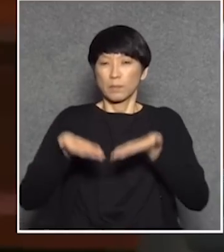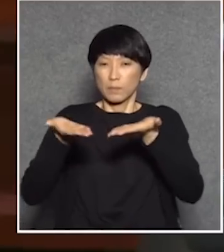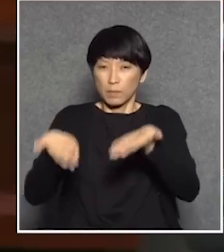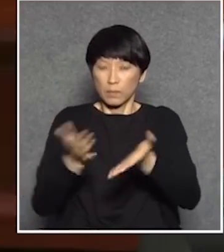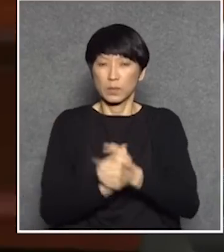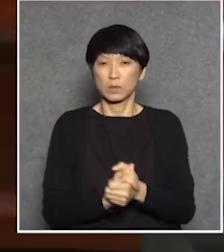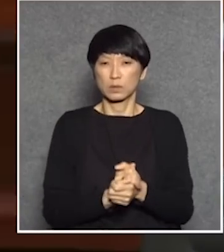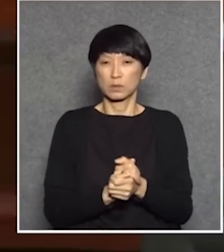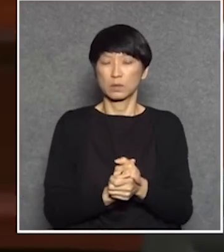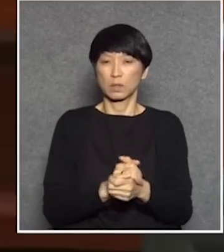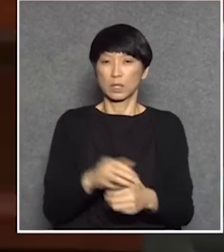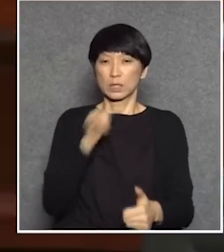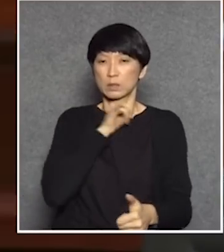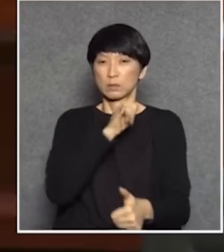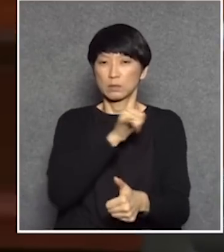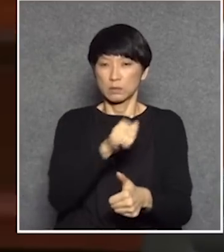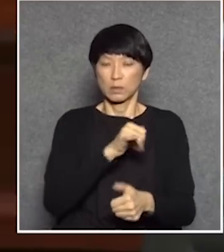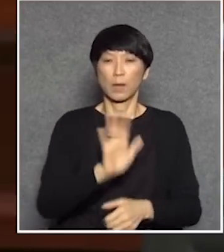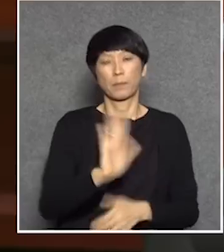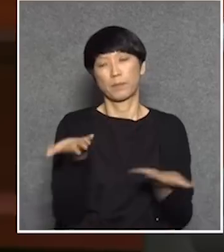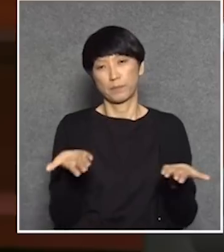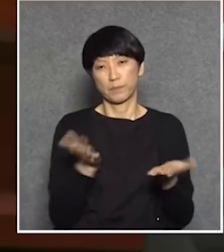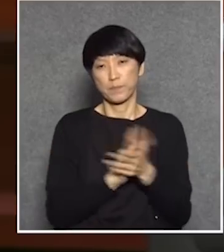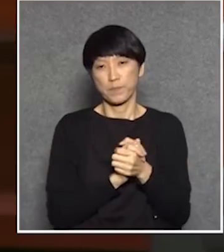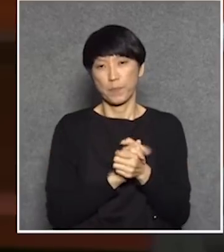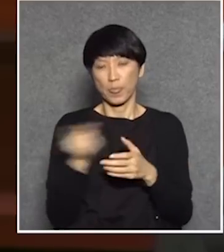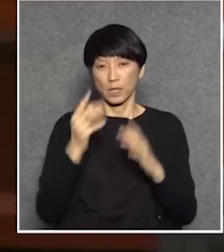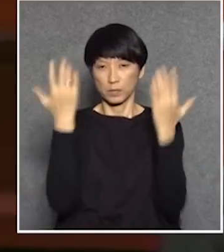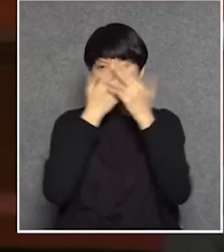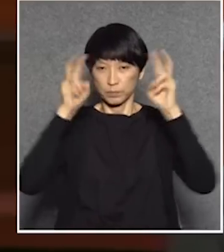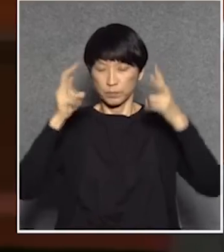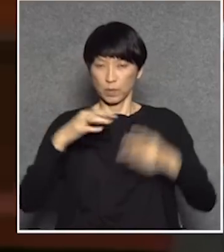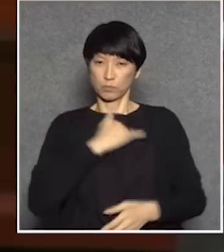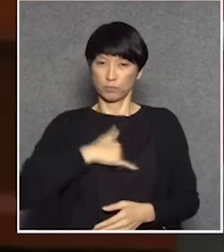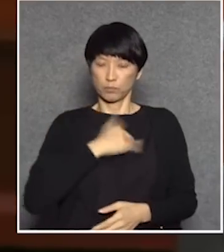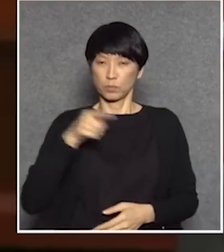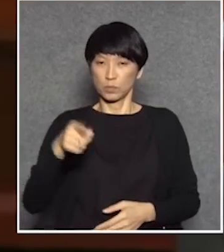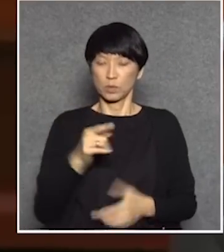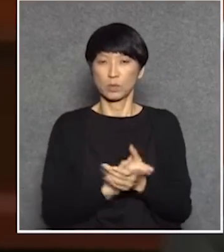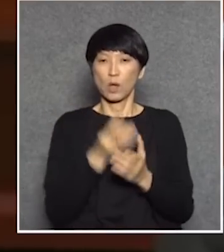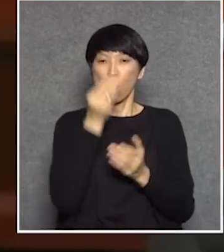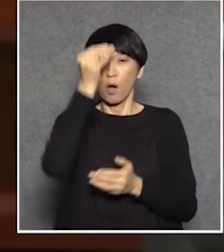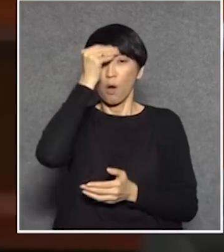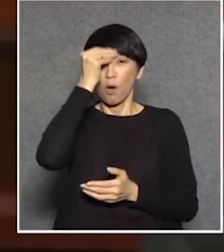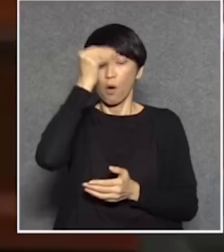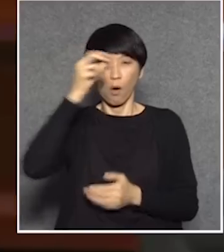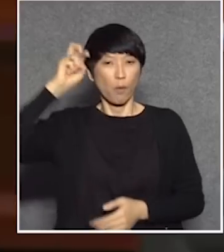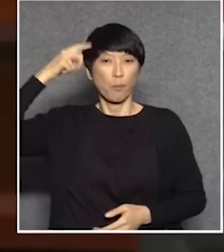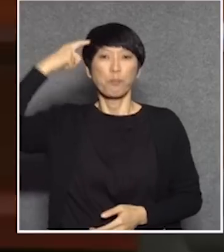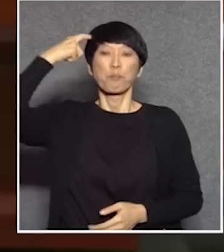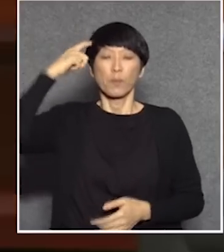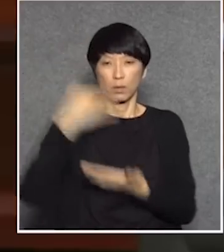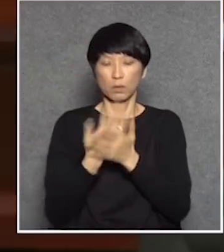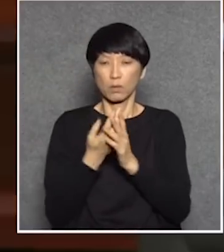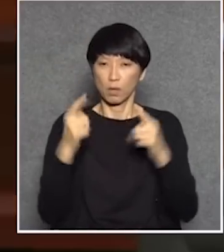仇視啲學生係咪？他還在那個節目裏面就質疑這個學民思潮的經費來源，有使公眾